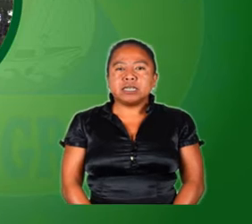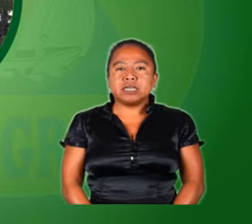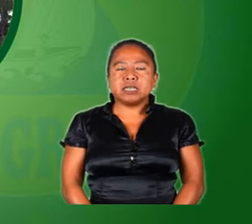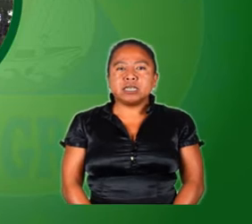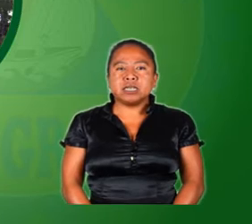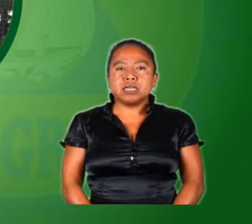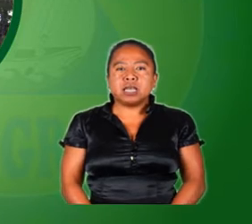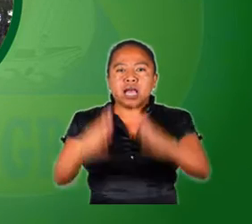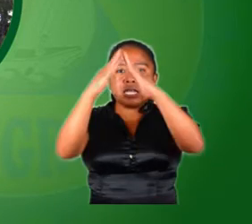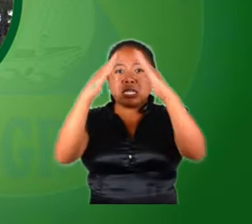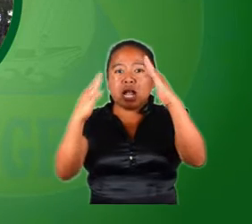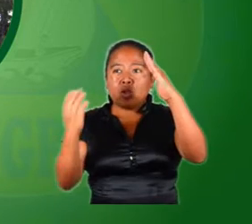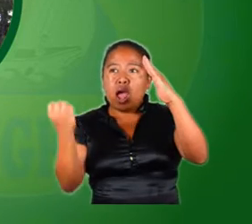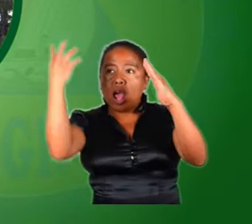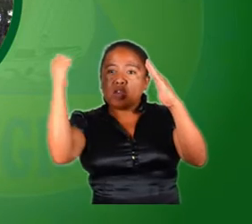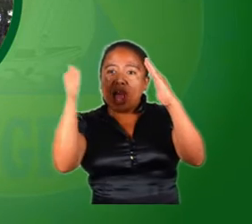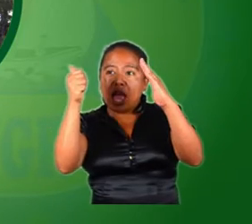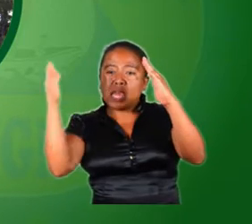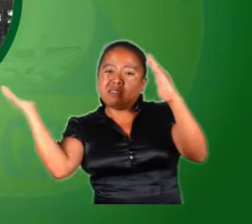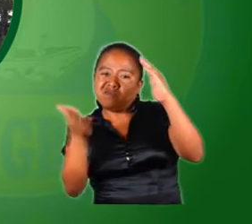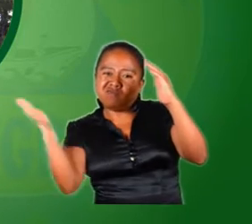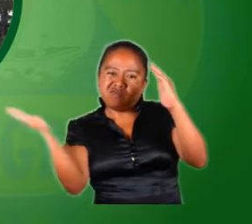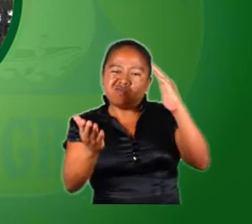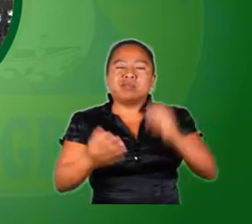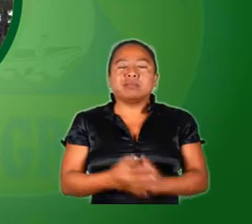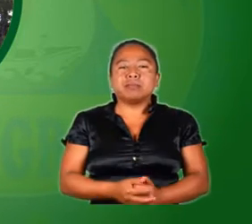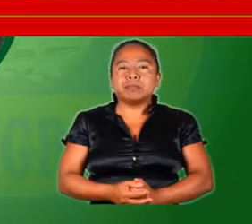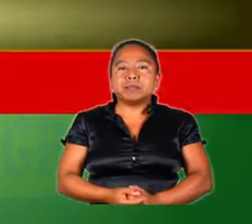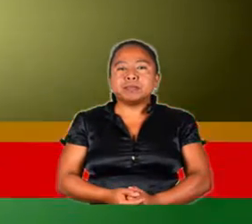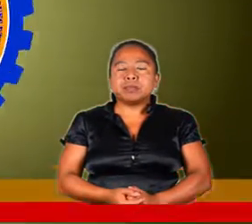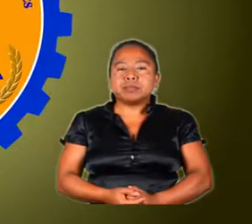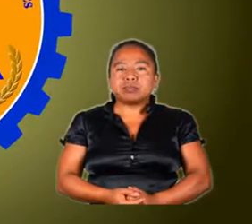Tapao ireo azo mety injery manodidina ny trano.